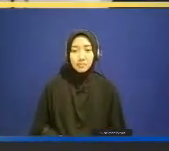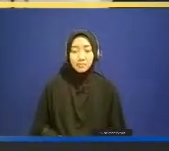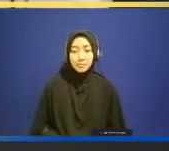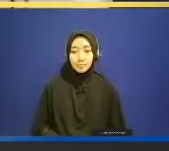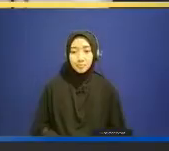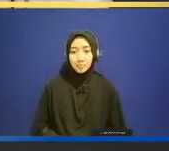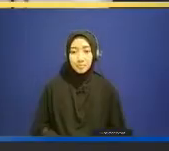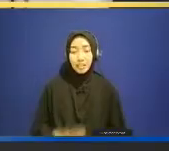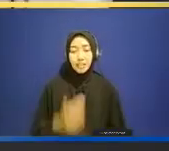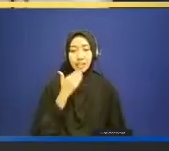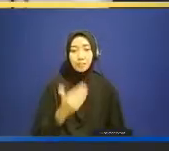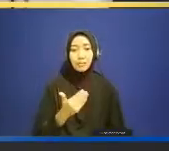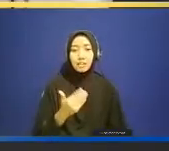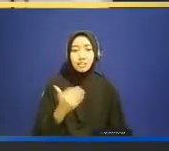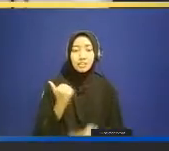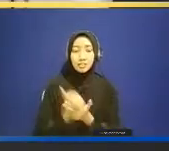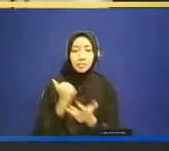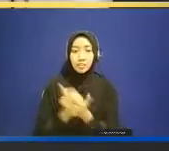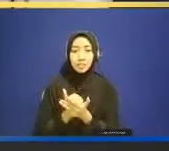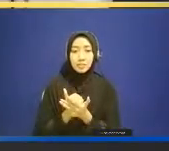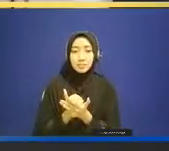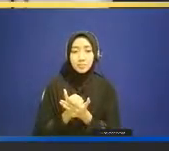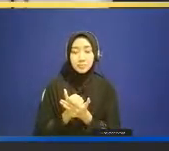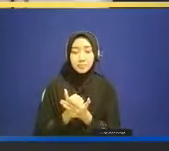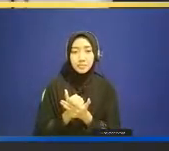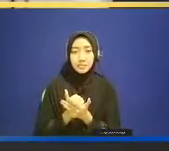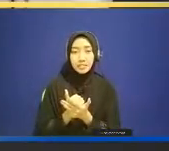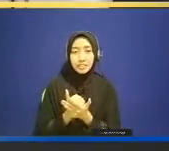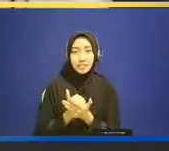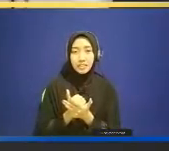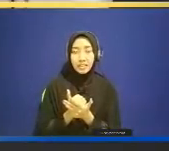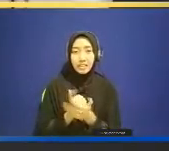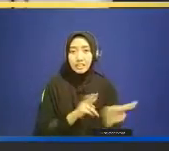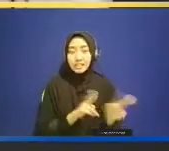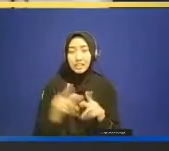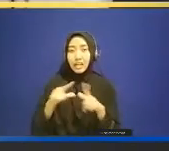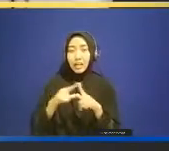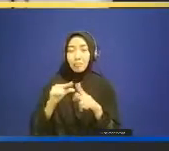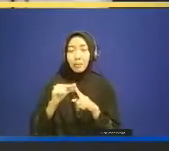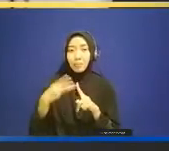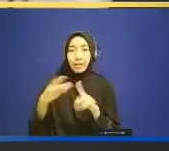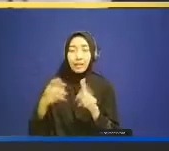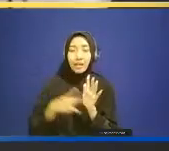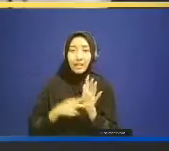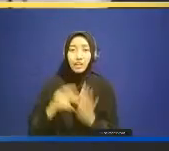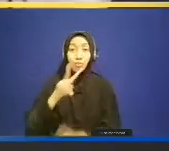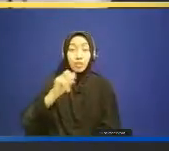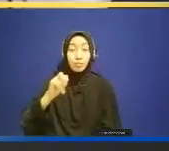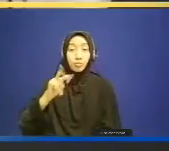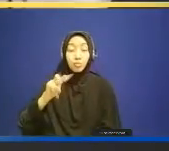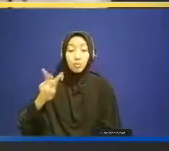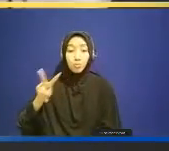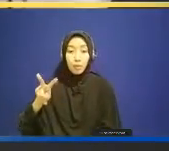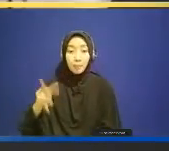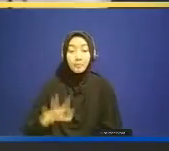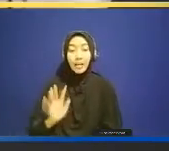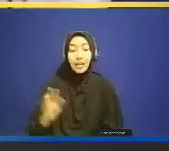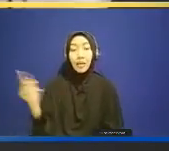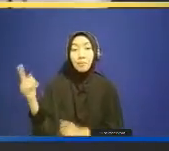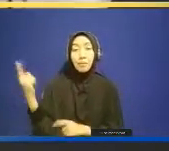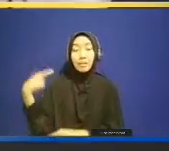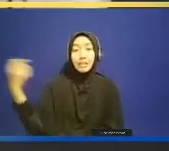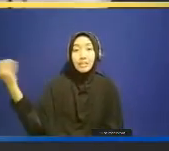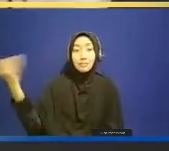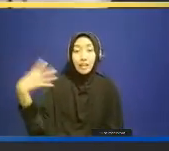Terima kasih sebenarnya kan di dalam RAPBN APBN 2022 pemerintah Reza